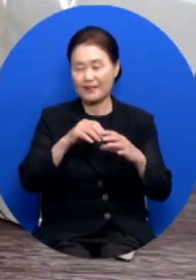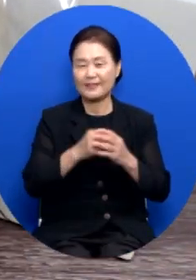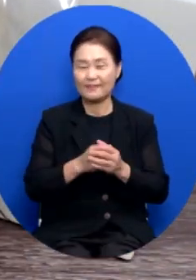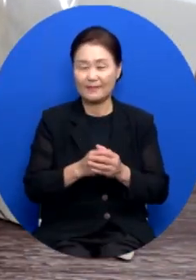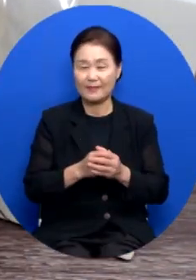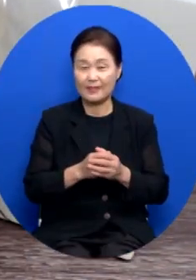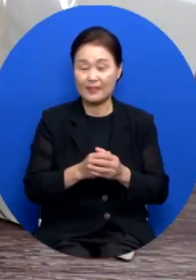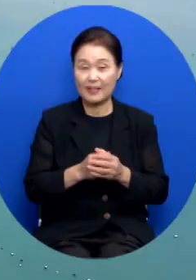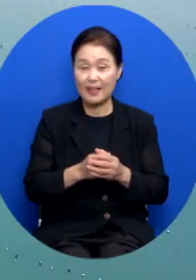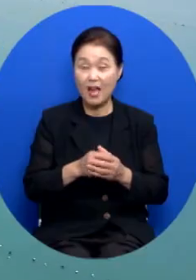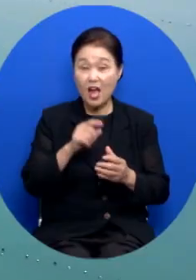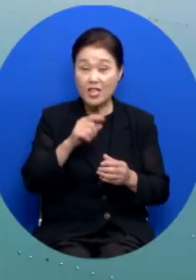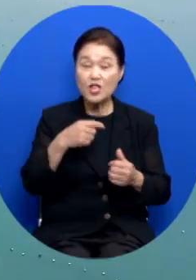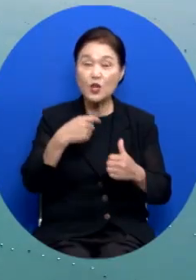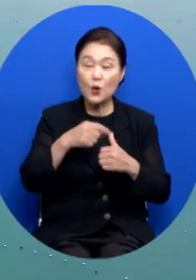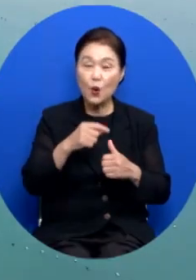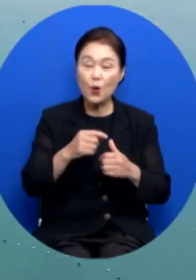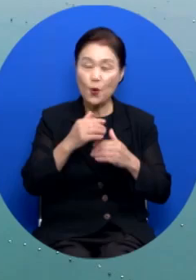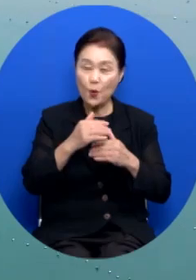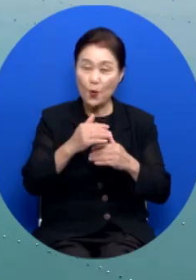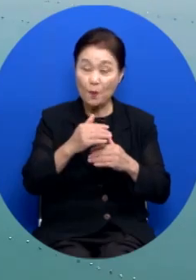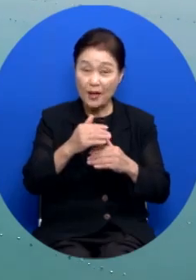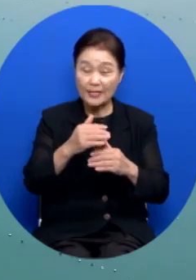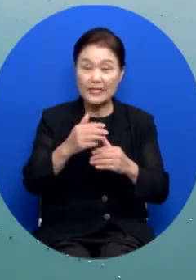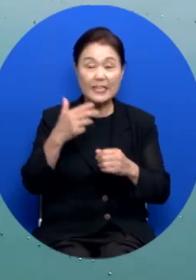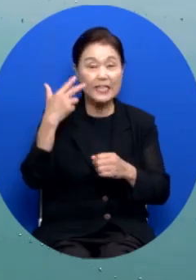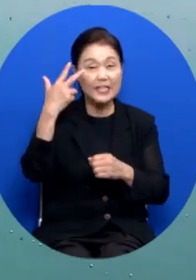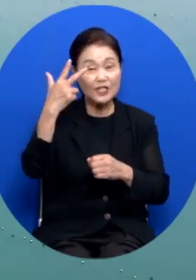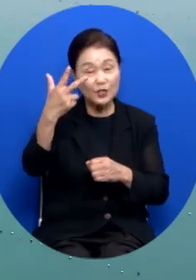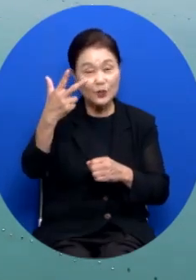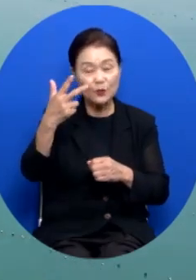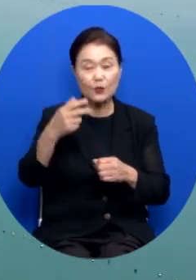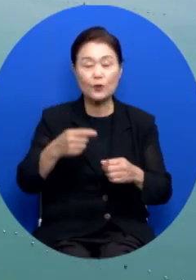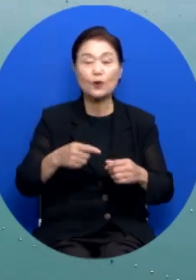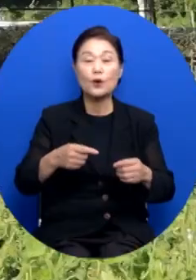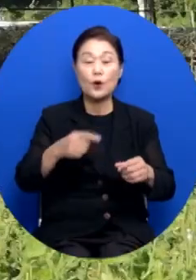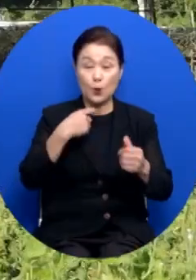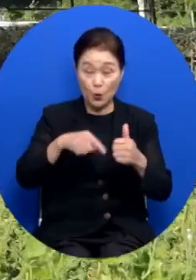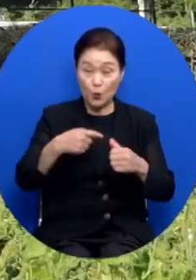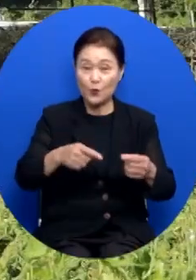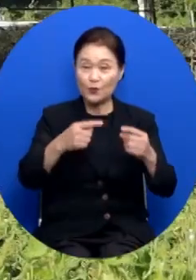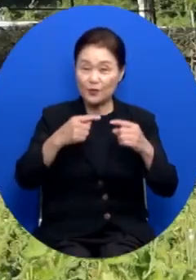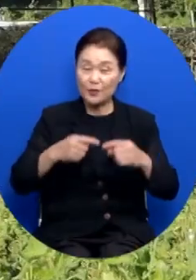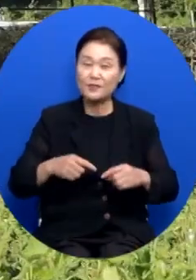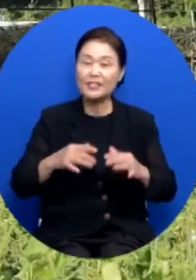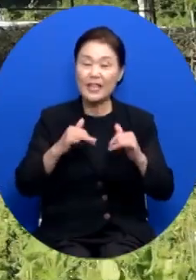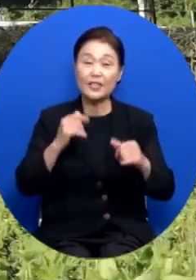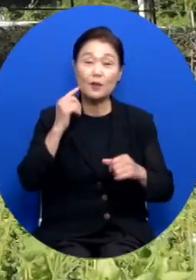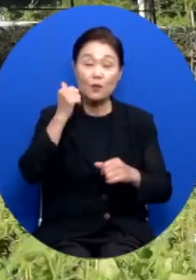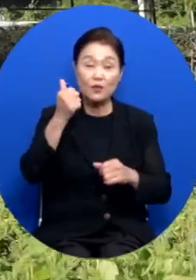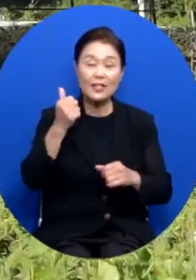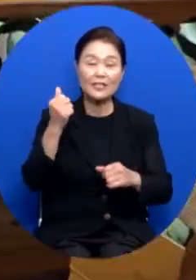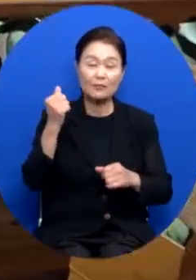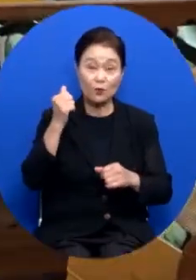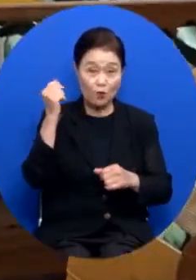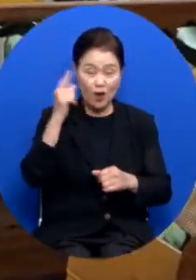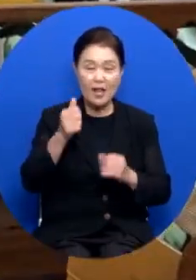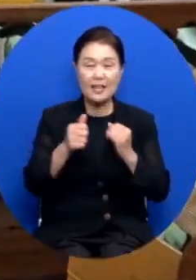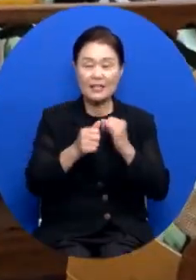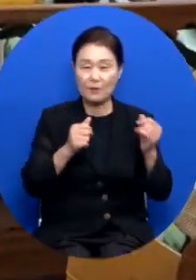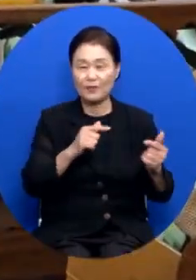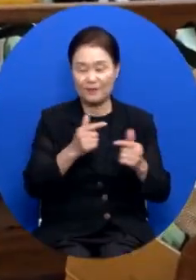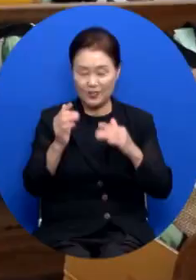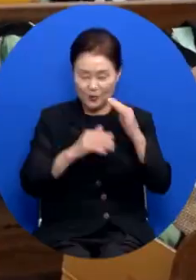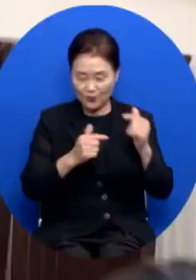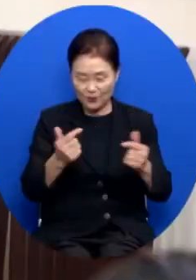기정빵 만들기 교육이 진행된 일주일 후 교육에 참여했던 완도 당인교회 김태균 목사와 김현임 사모가